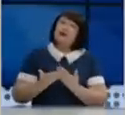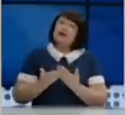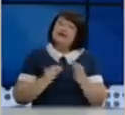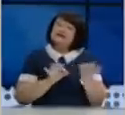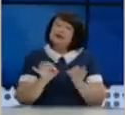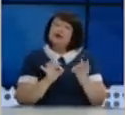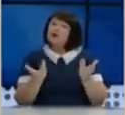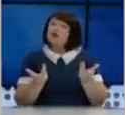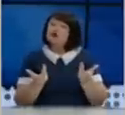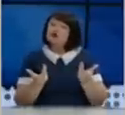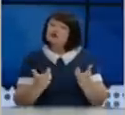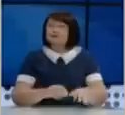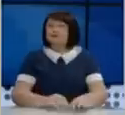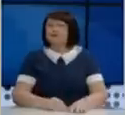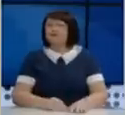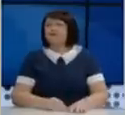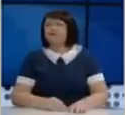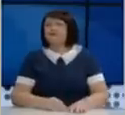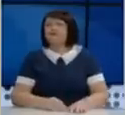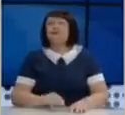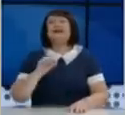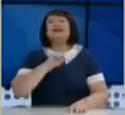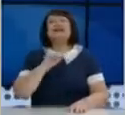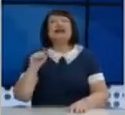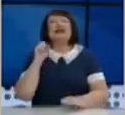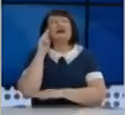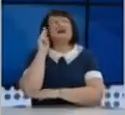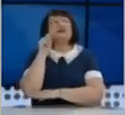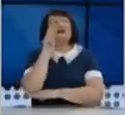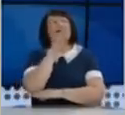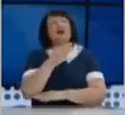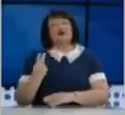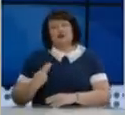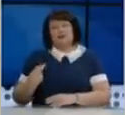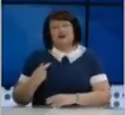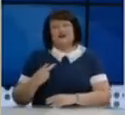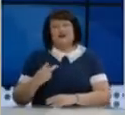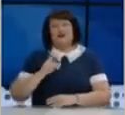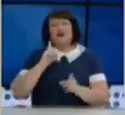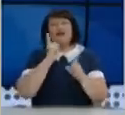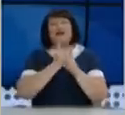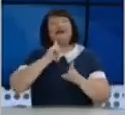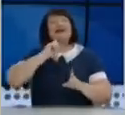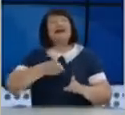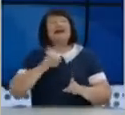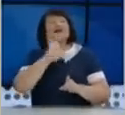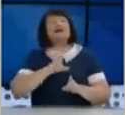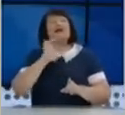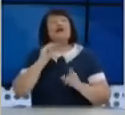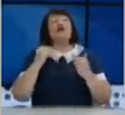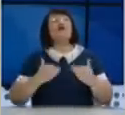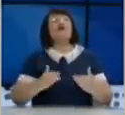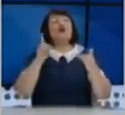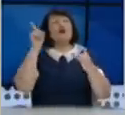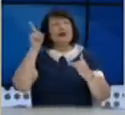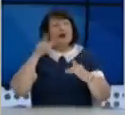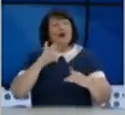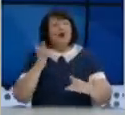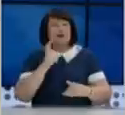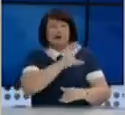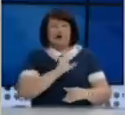Μάλιστα, σε συνεργασία και με τον κύριο Στυλιανίδη όταν ήταν επίτροπος, είχαμε βάλει ειδική διάταξη που προβλέπει ότι όταν